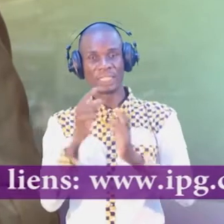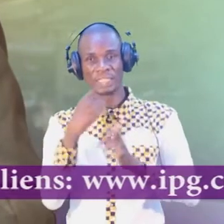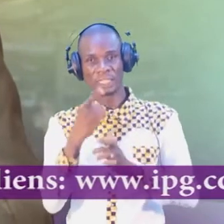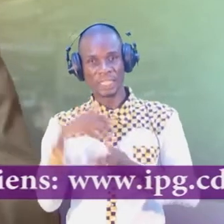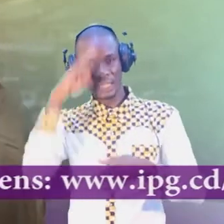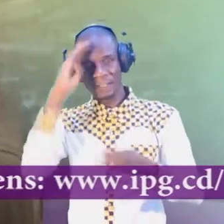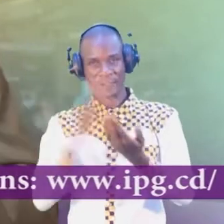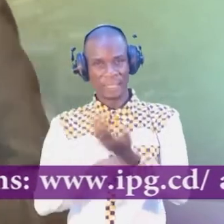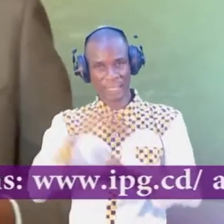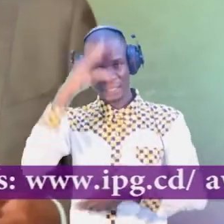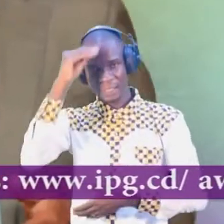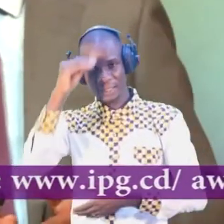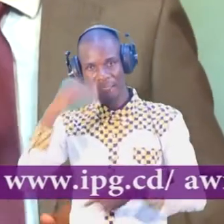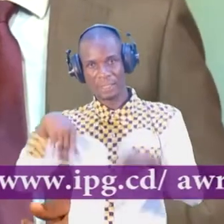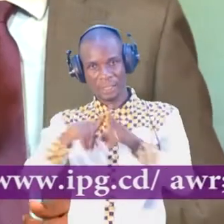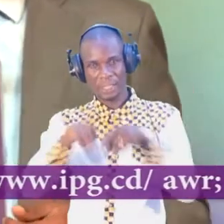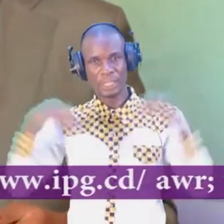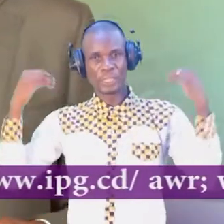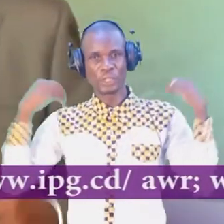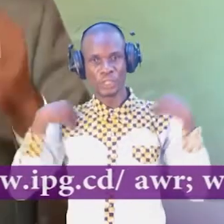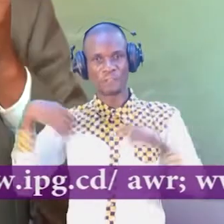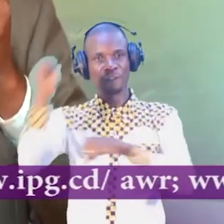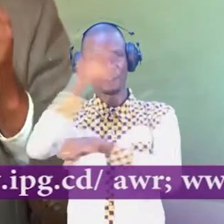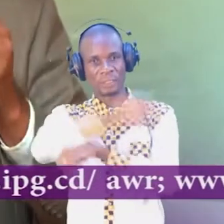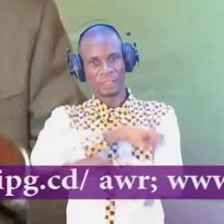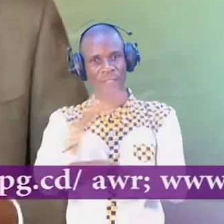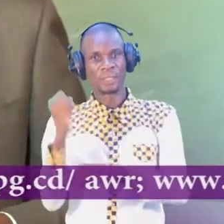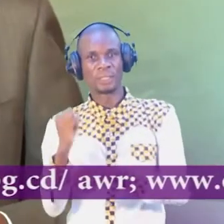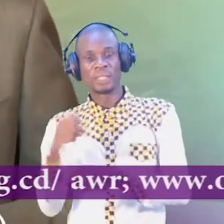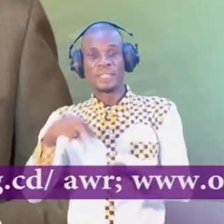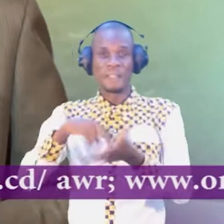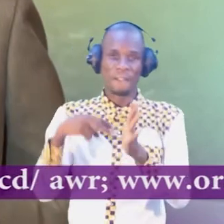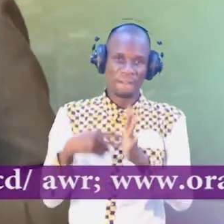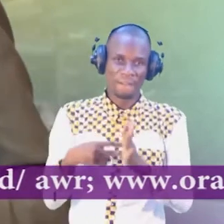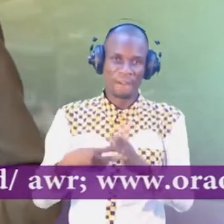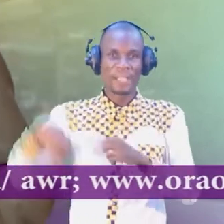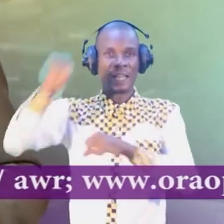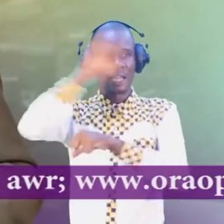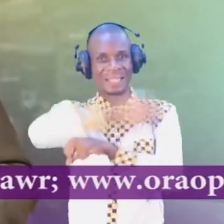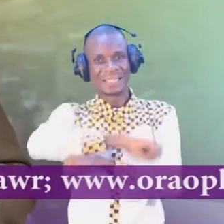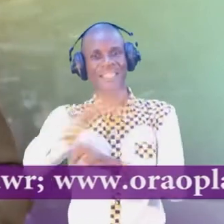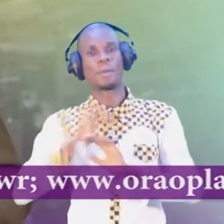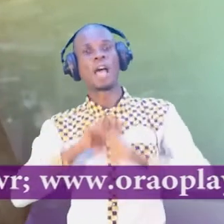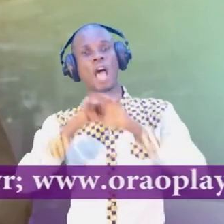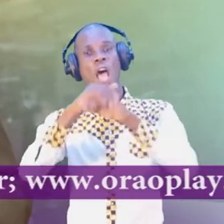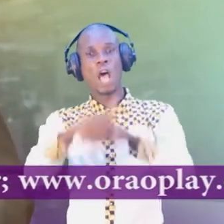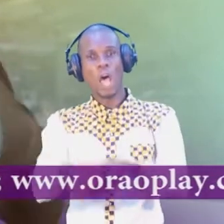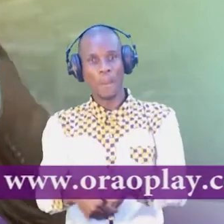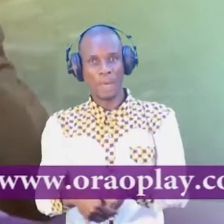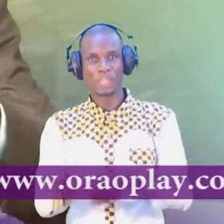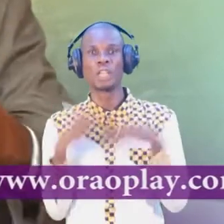yo. Mpela boyoka ni asika. Yesu alobaki ete mwana na moto azali kolo ya